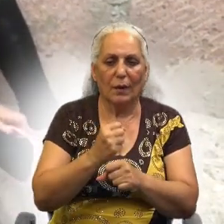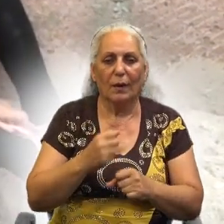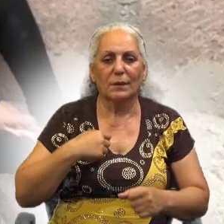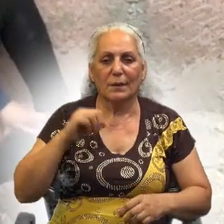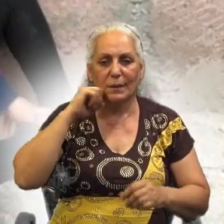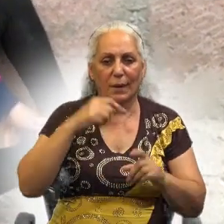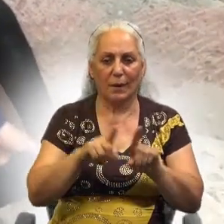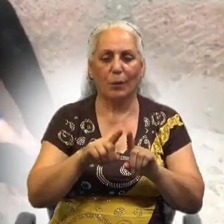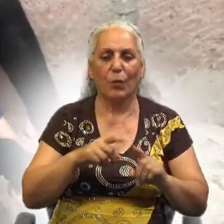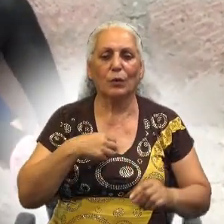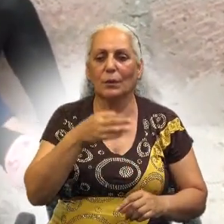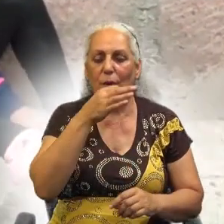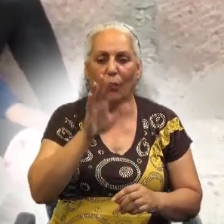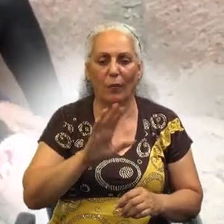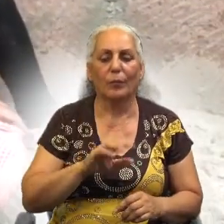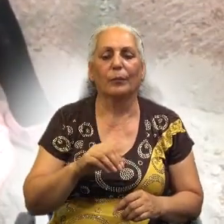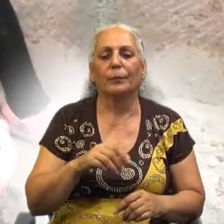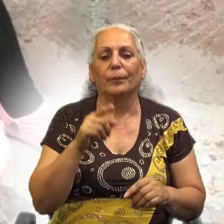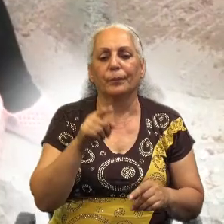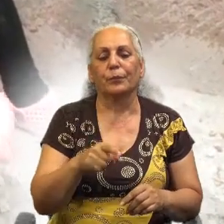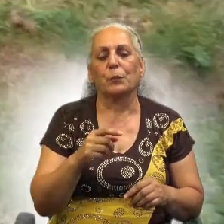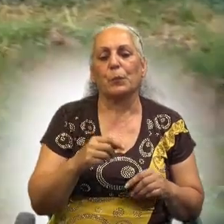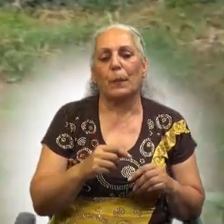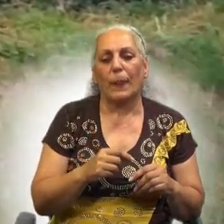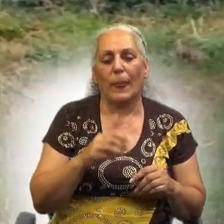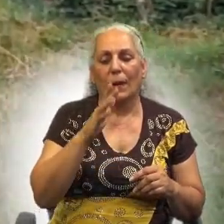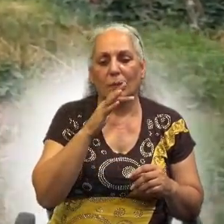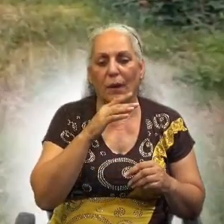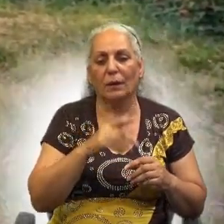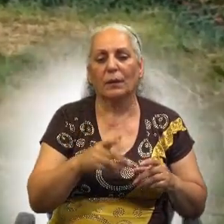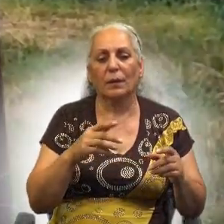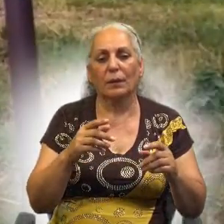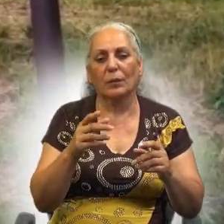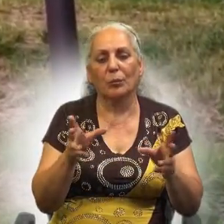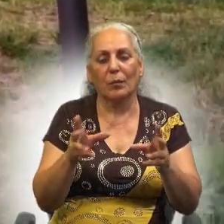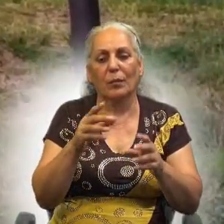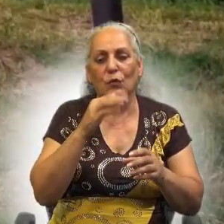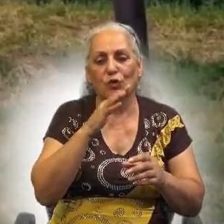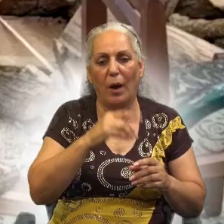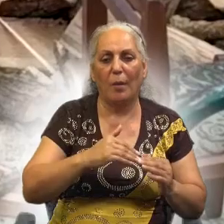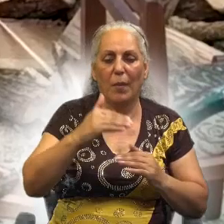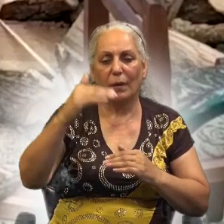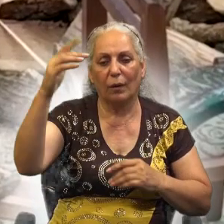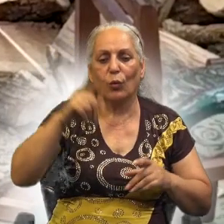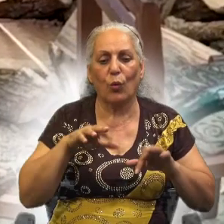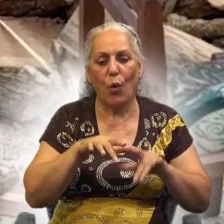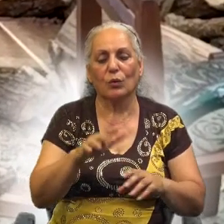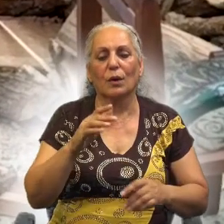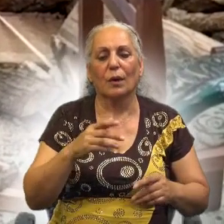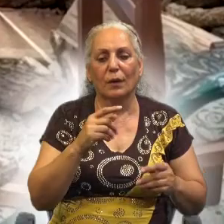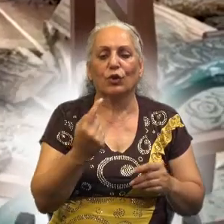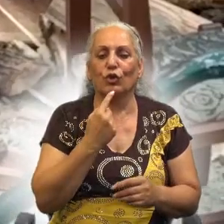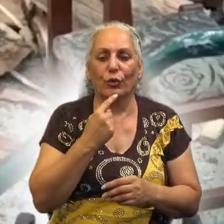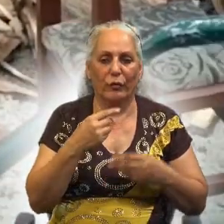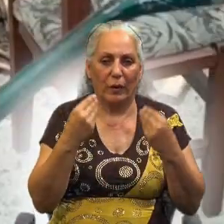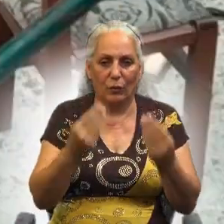ու այդտեղ է, որ Անժելիկան երբեմն Անժելա է դառնում։ Տարիքի հետ կապված որոշ գործեր անելն էլ արդեն դժվարություն է առաջացնում,